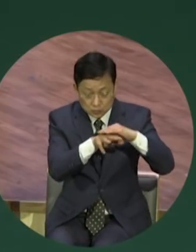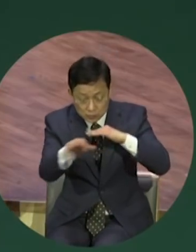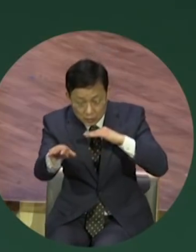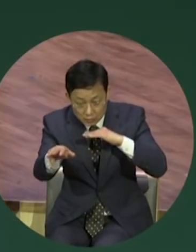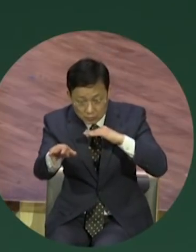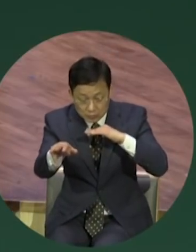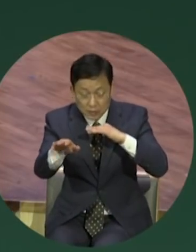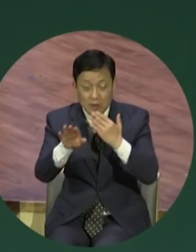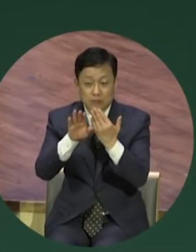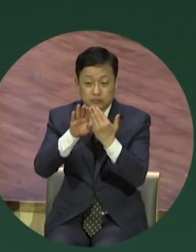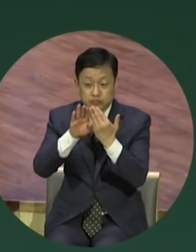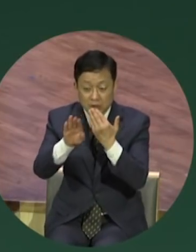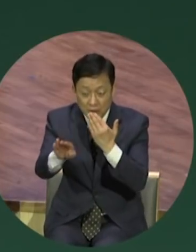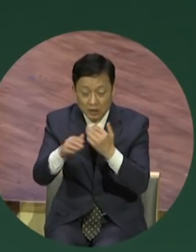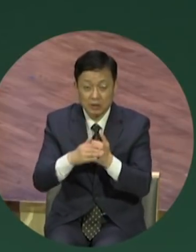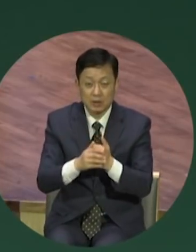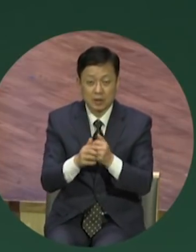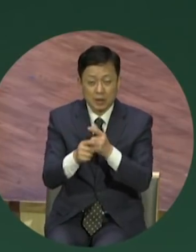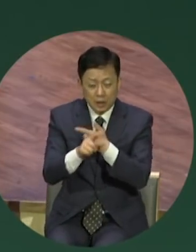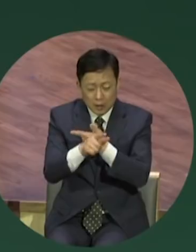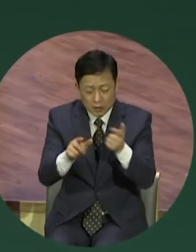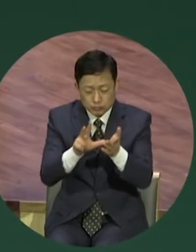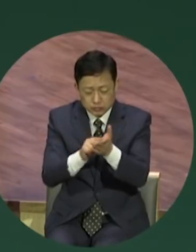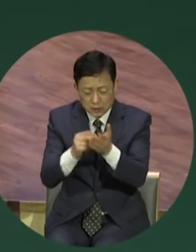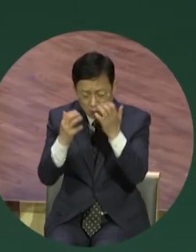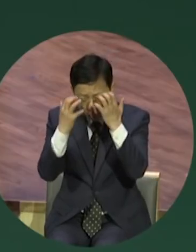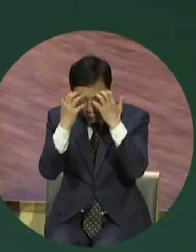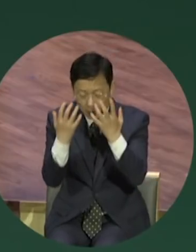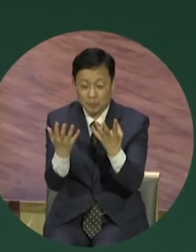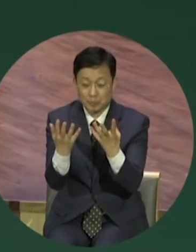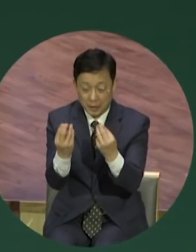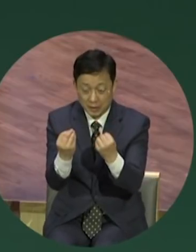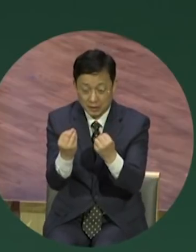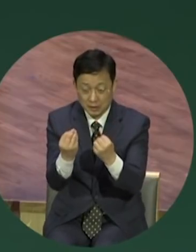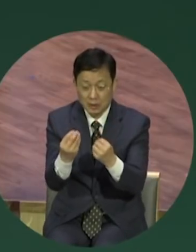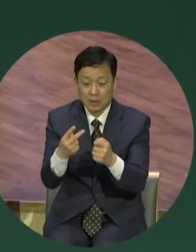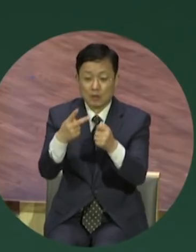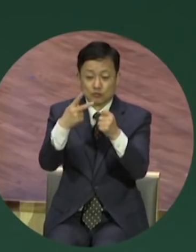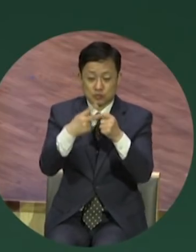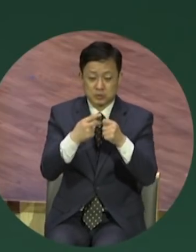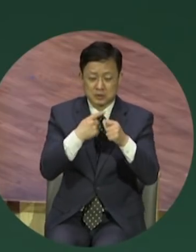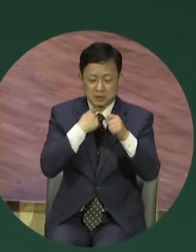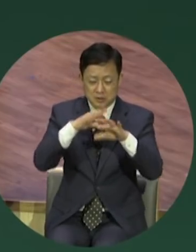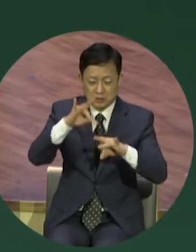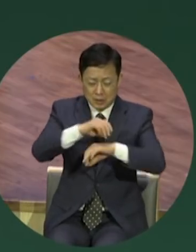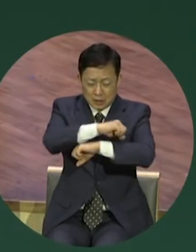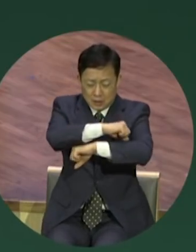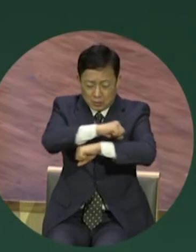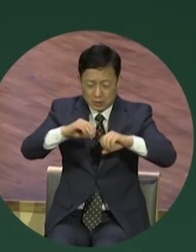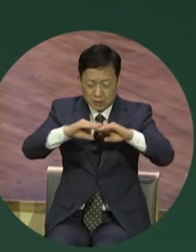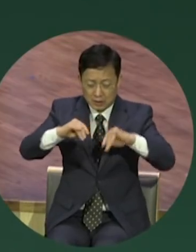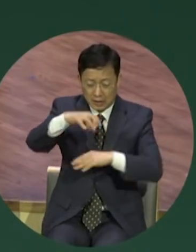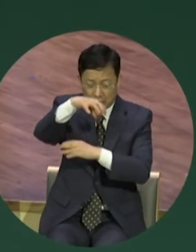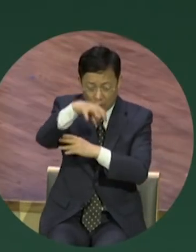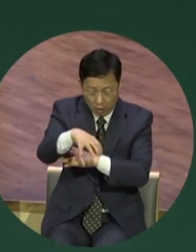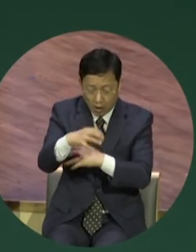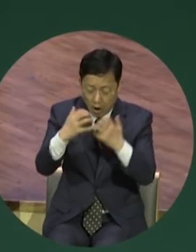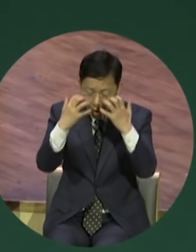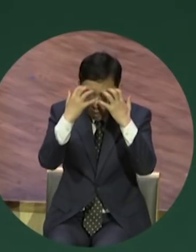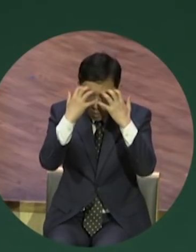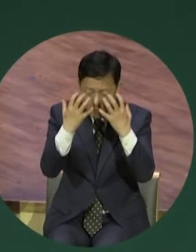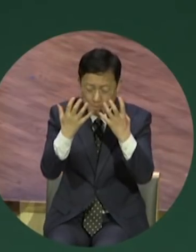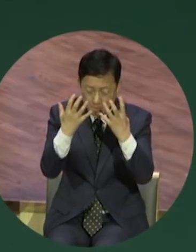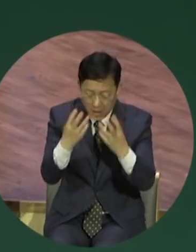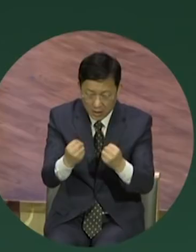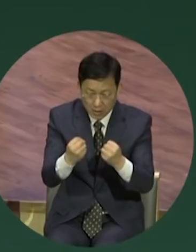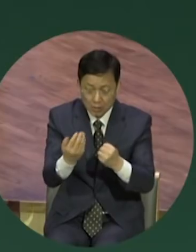얼마나 많았습니까? How much suffering was there inside the Exodus? 그런데 광야의 고난 얼마나 많았습니까? And yet, even more suffering awaited them in the